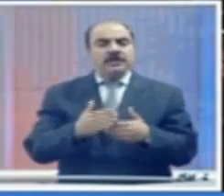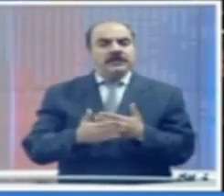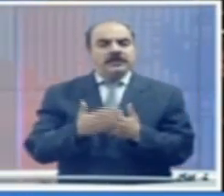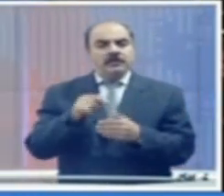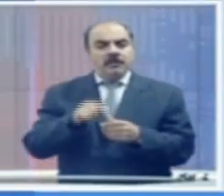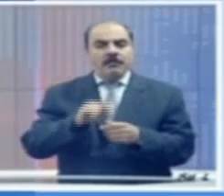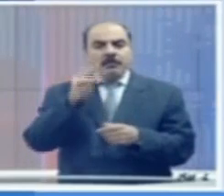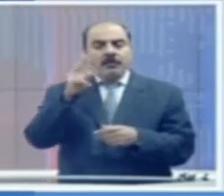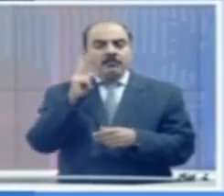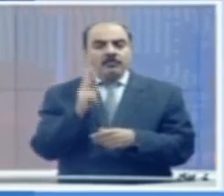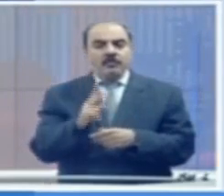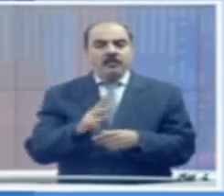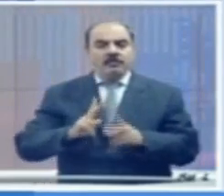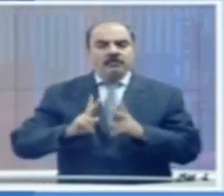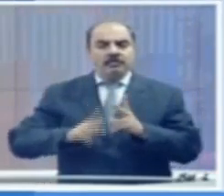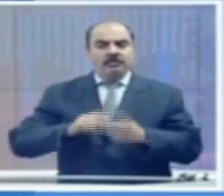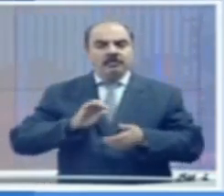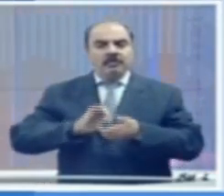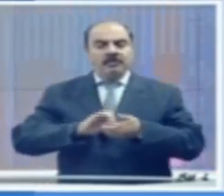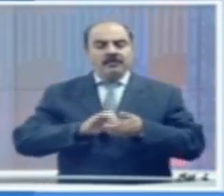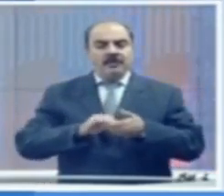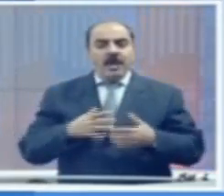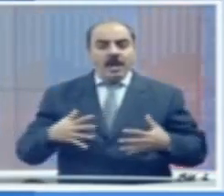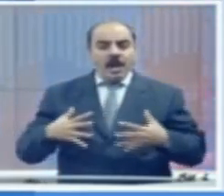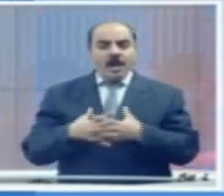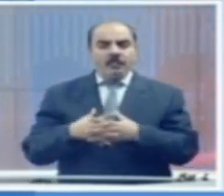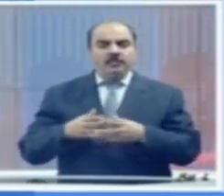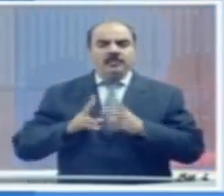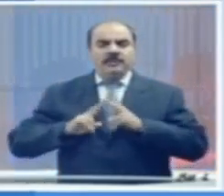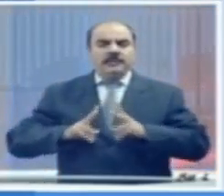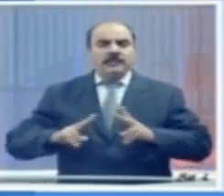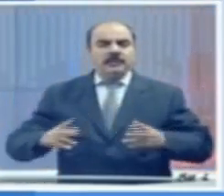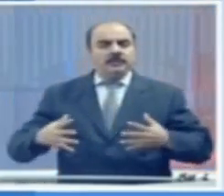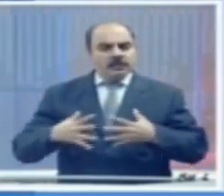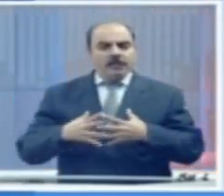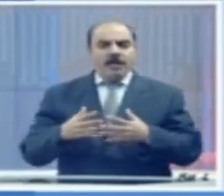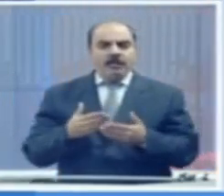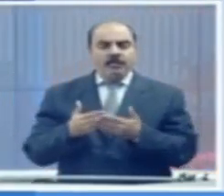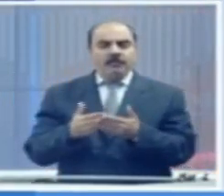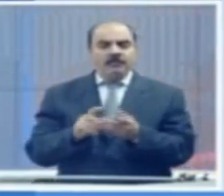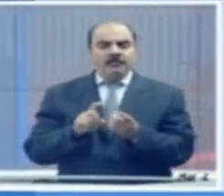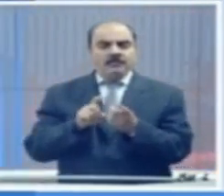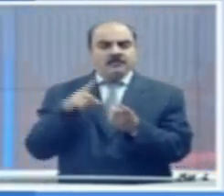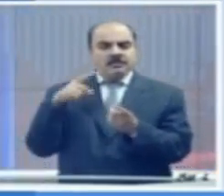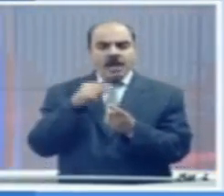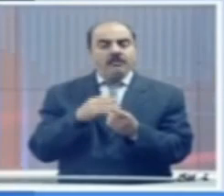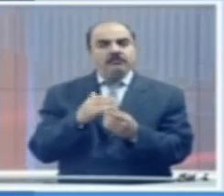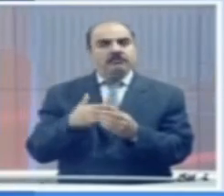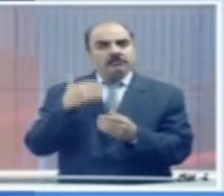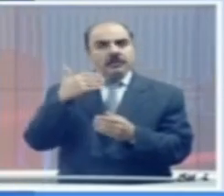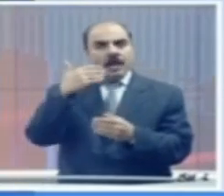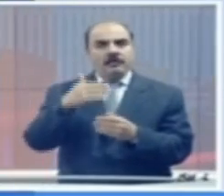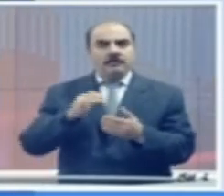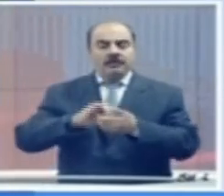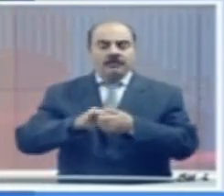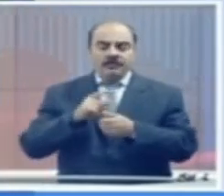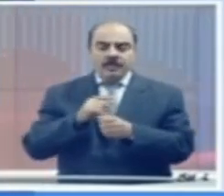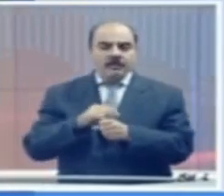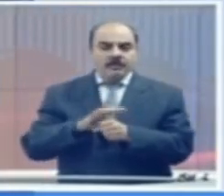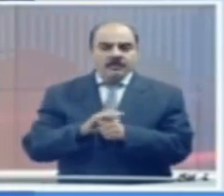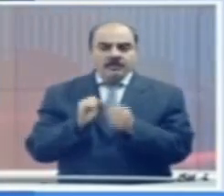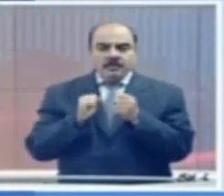مستثمرين وشركاء من الداخل والخارج وتوقيع اتفاقيات لدخول شراكات متعددة رغم